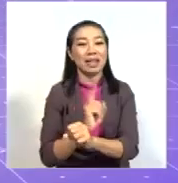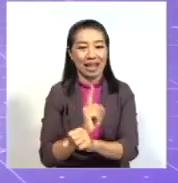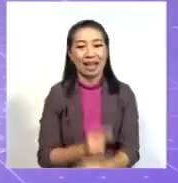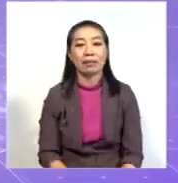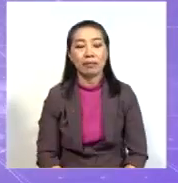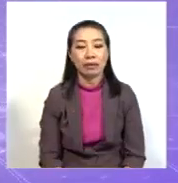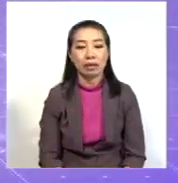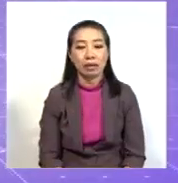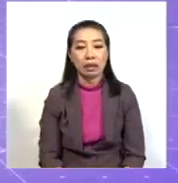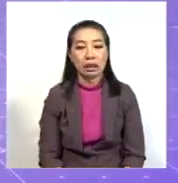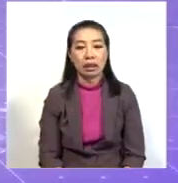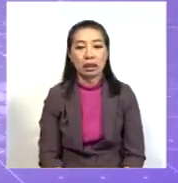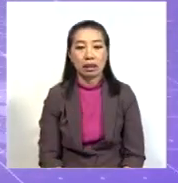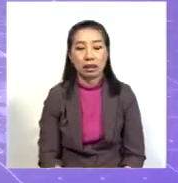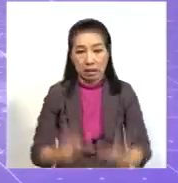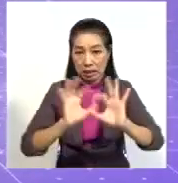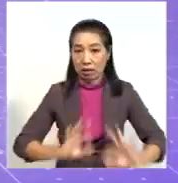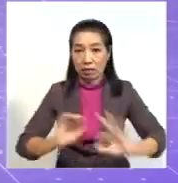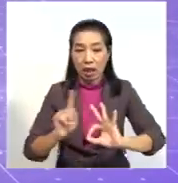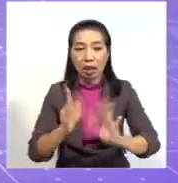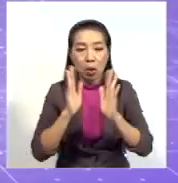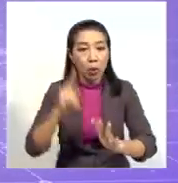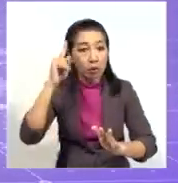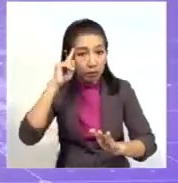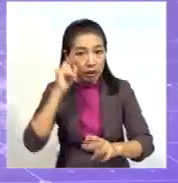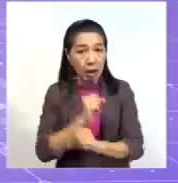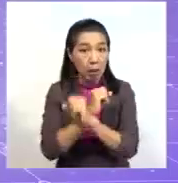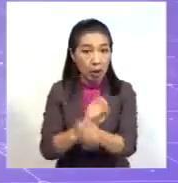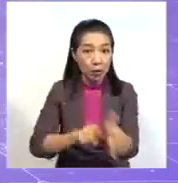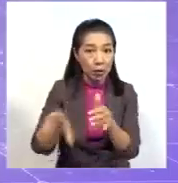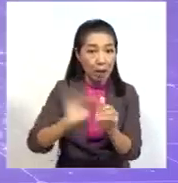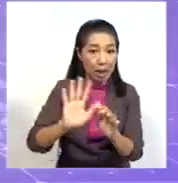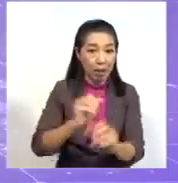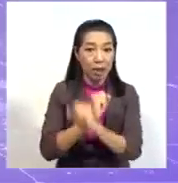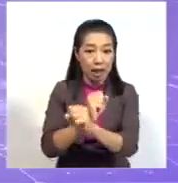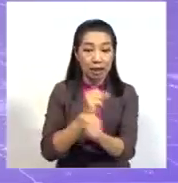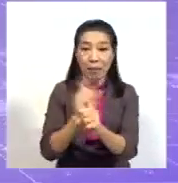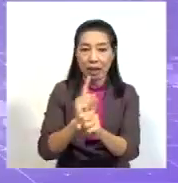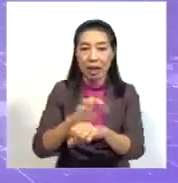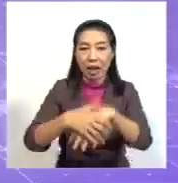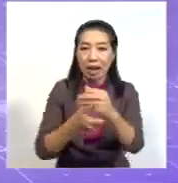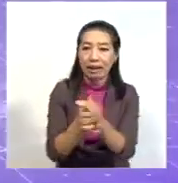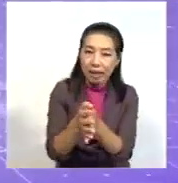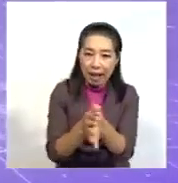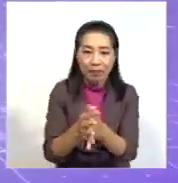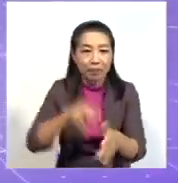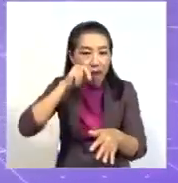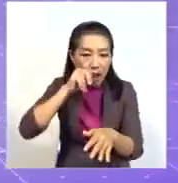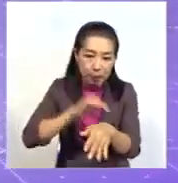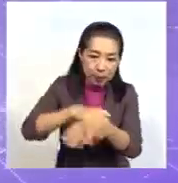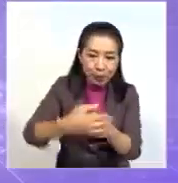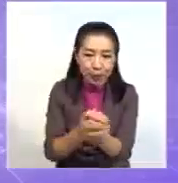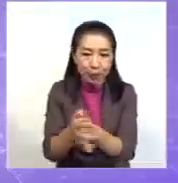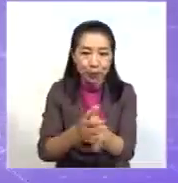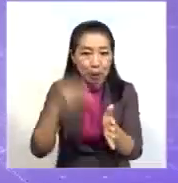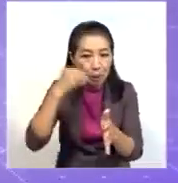หนึ่งสิ่งที่จะทำให้หลายๆคนห่างไกลจากไวรัสได้ก็คือเนี่ยค่ะการล้างมือแต่ล้างยังไง